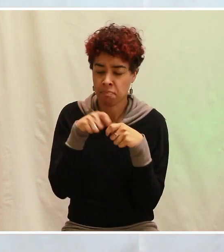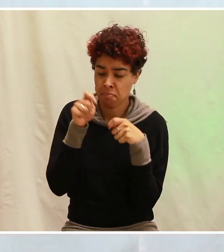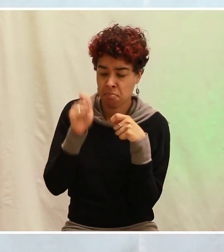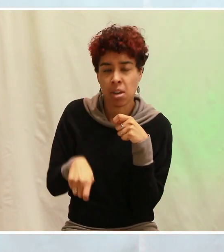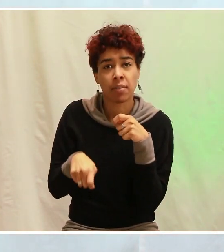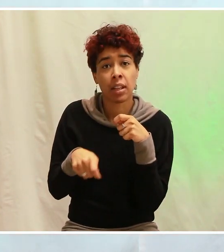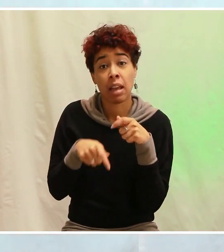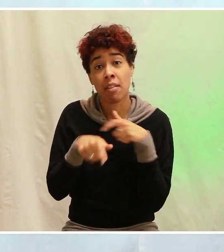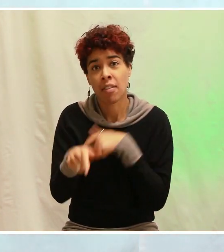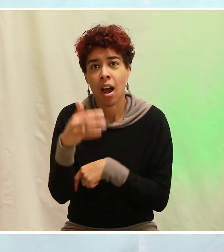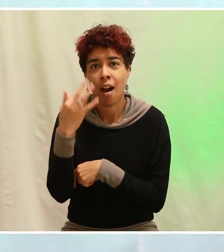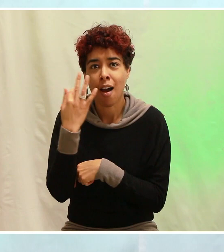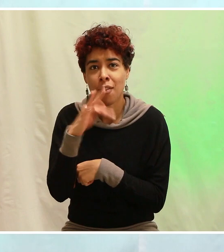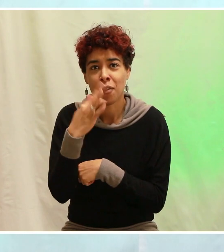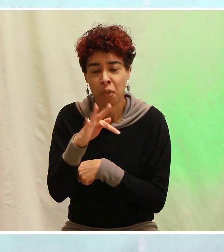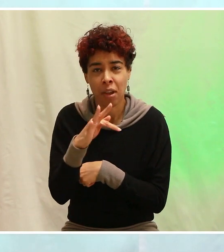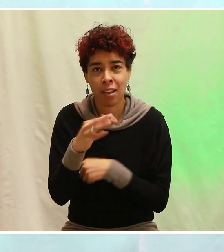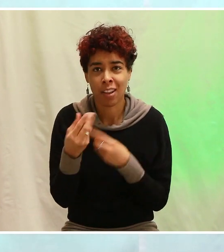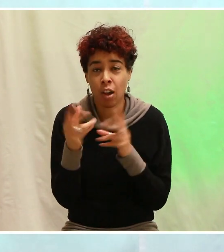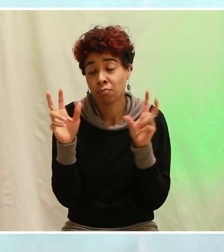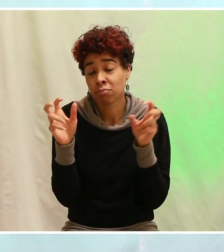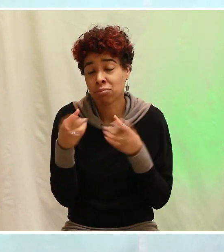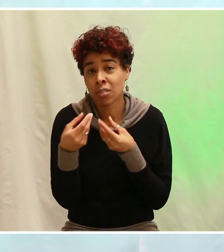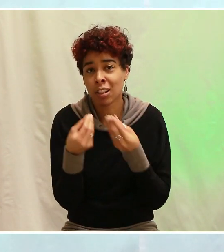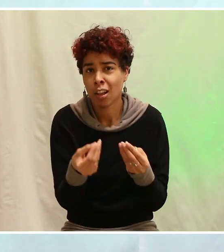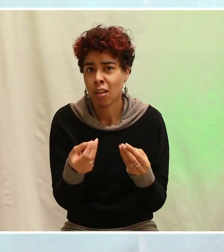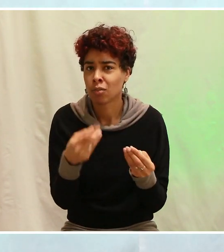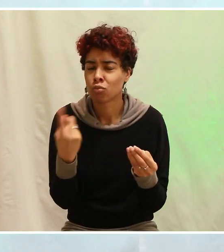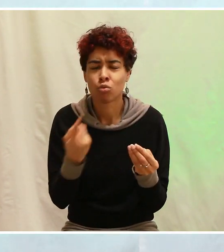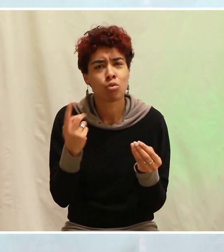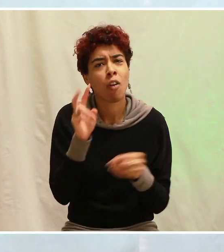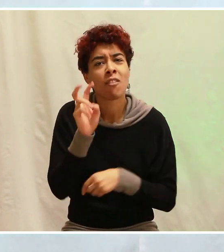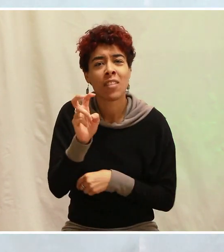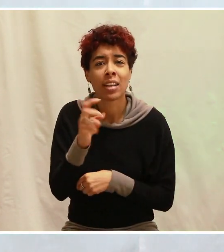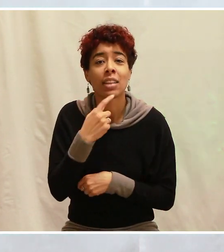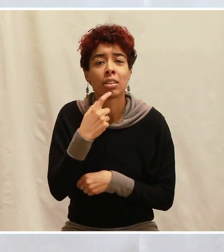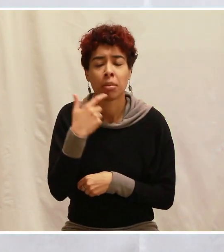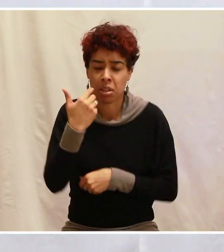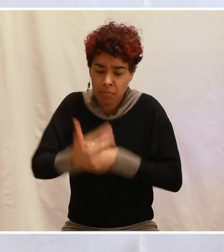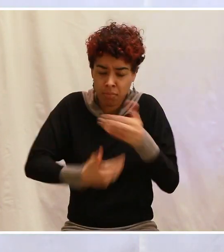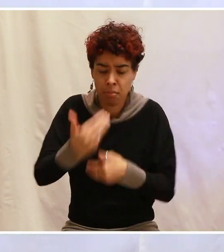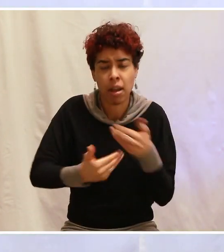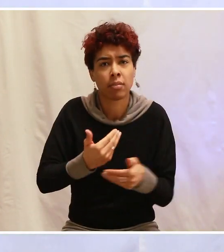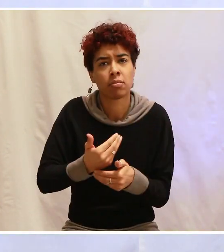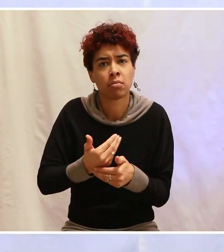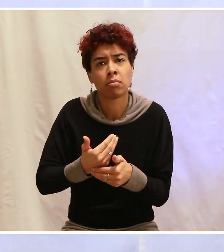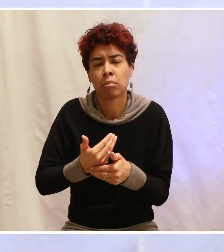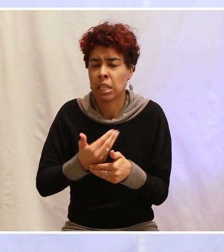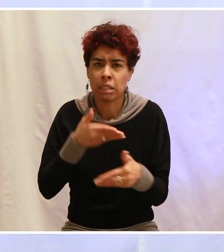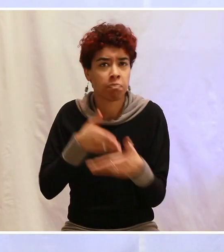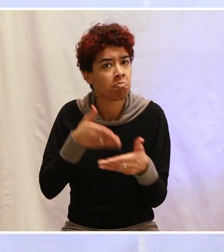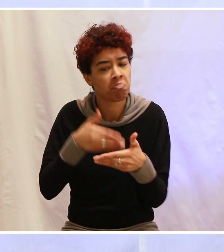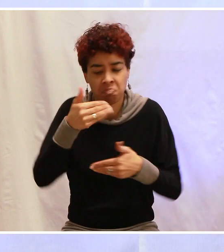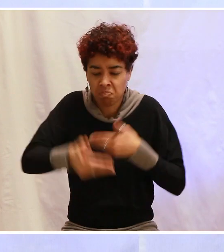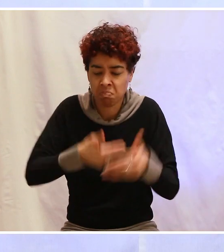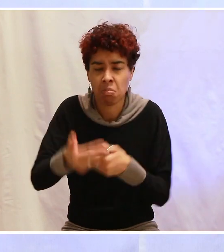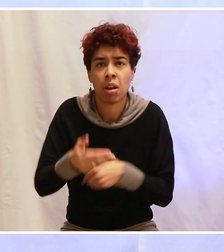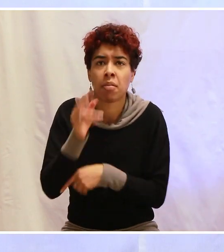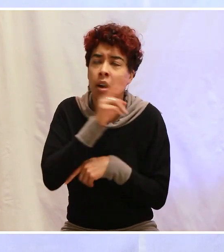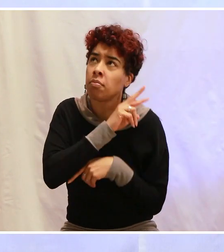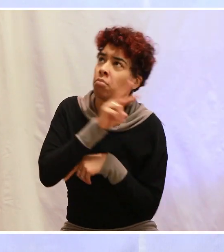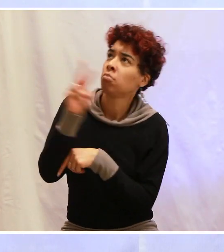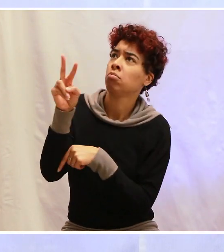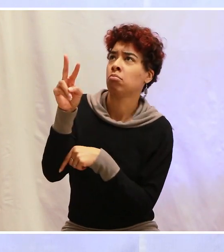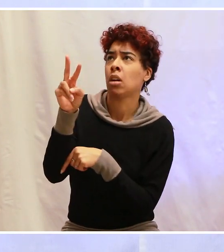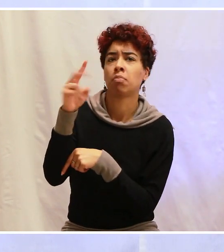Comme dit la parole, il va rester vert, c'est-à-dire eh bien quelqu'un qui va toujours de l'avant, qui a les yeux fixés sur le Seigneur et qui passe d'étape en étape, de victoire